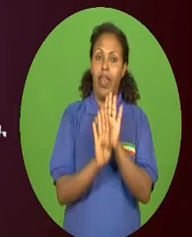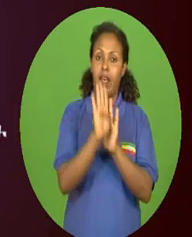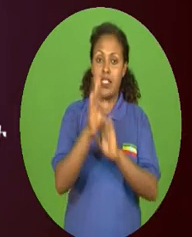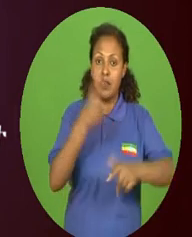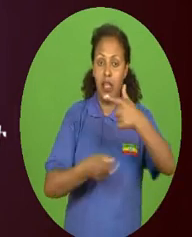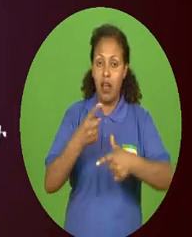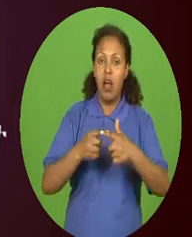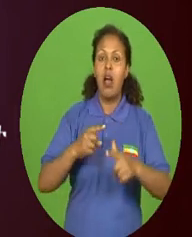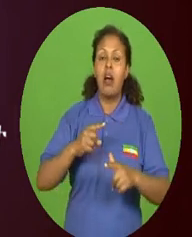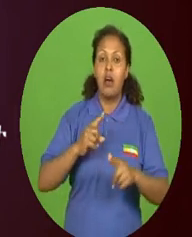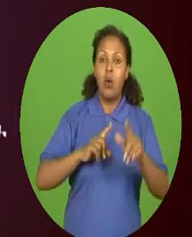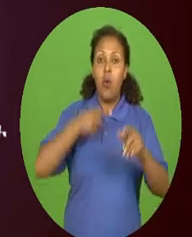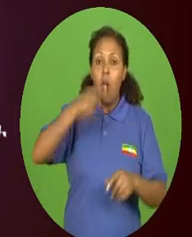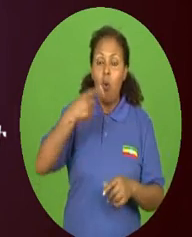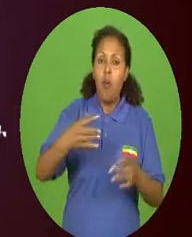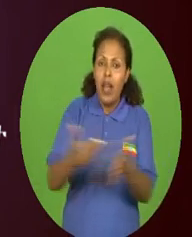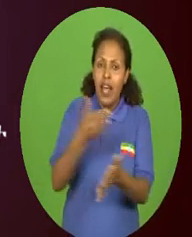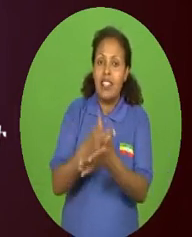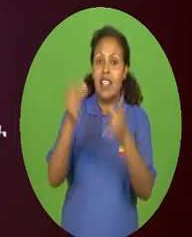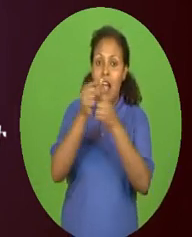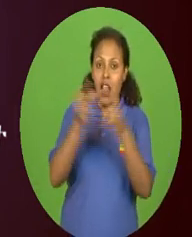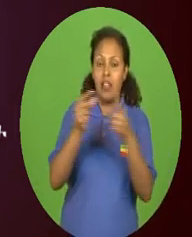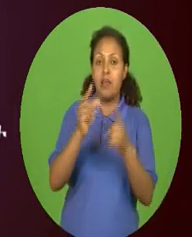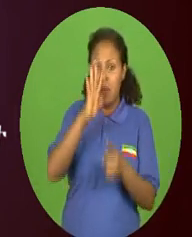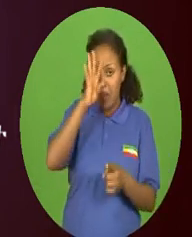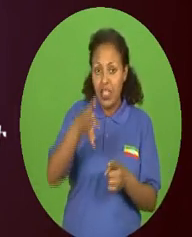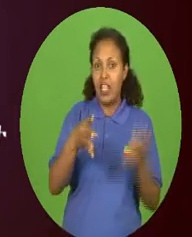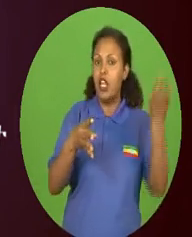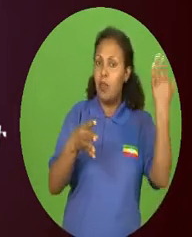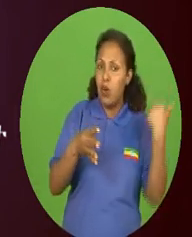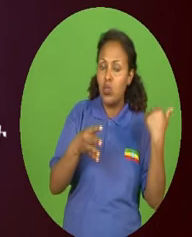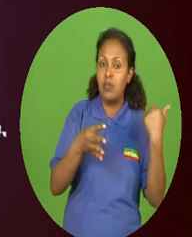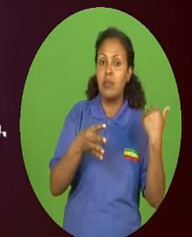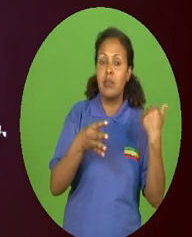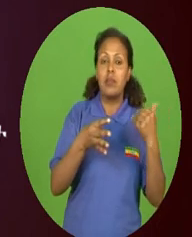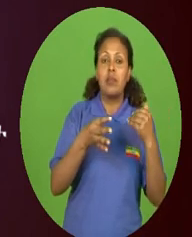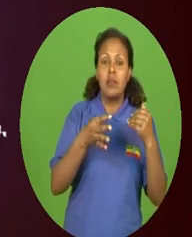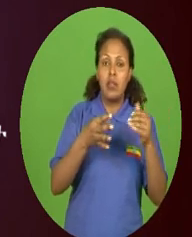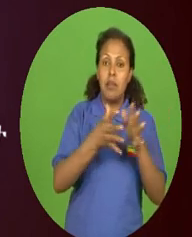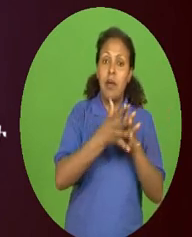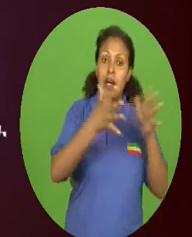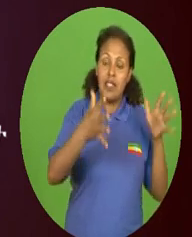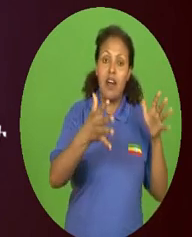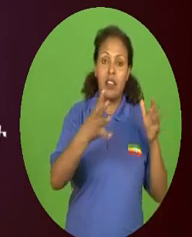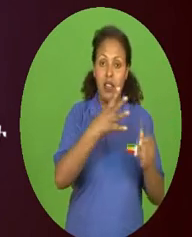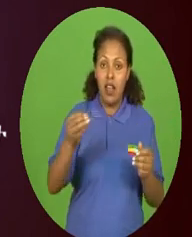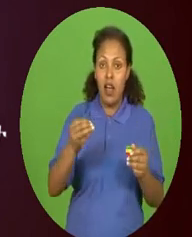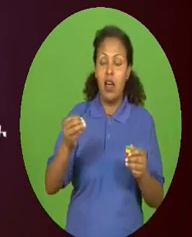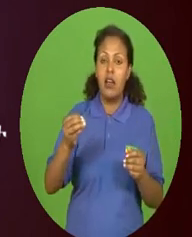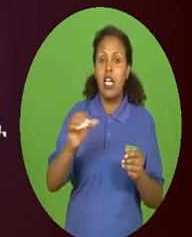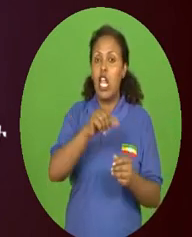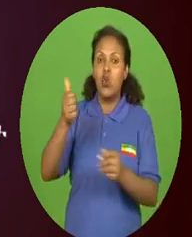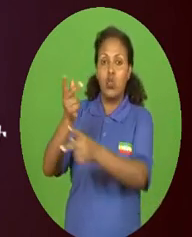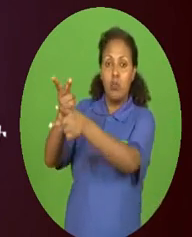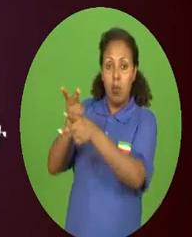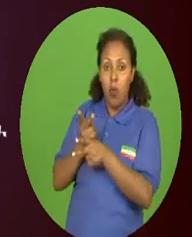በኑሮ ሁኔታ እያደገ ሲመጣ ቋንቋውም አዳዲስ ቃላት በመፍጠር የነበሩትንም ቃላት ትርጉም